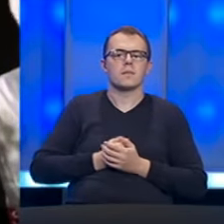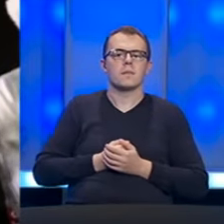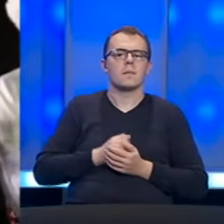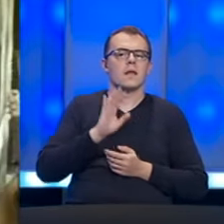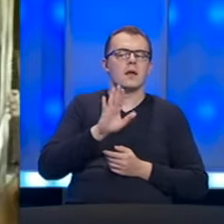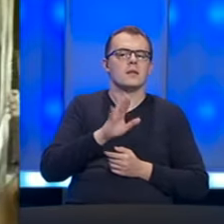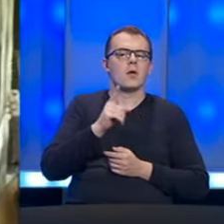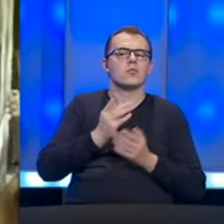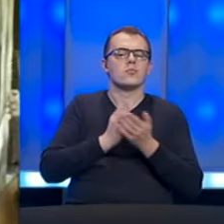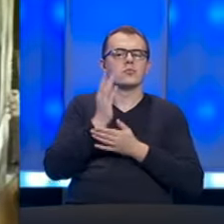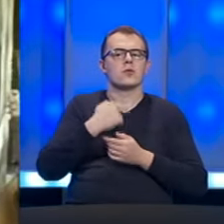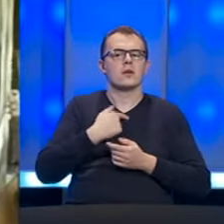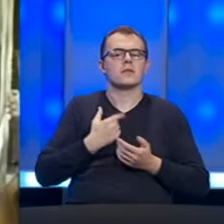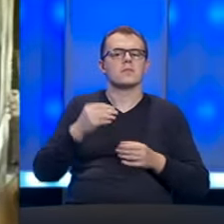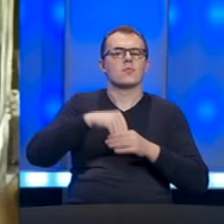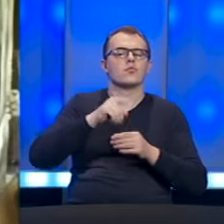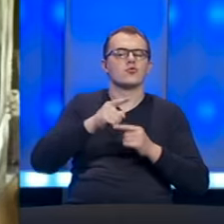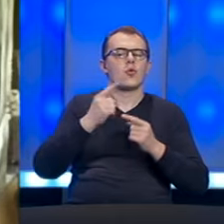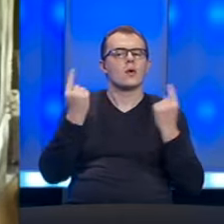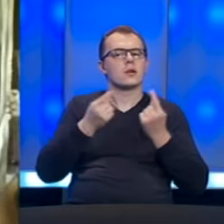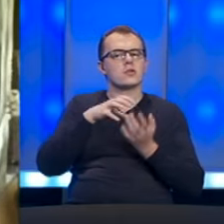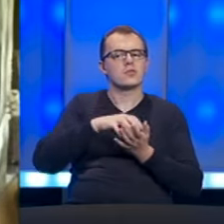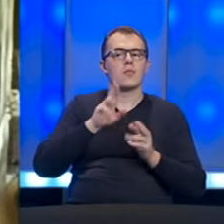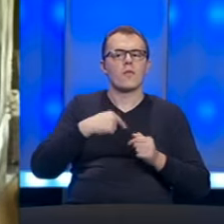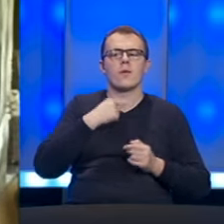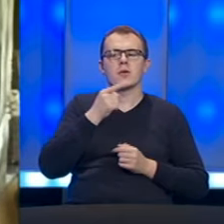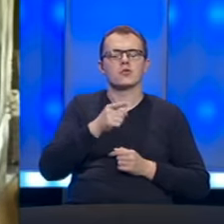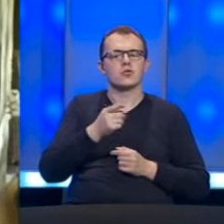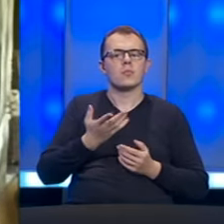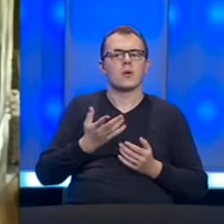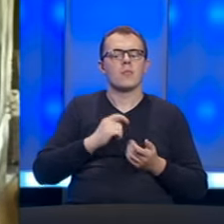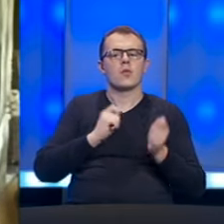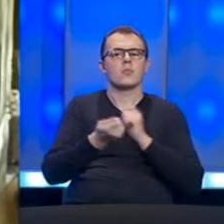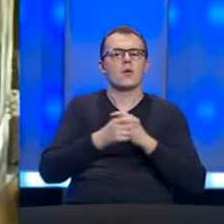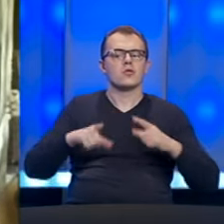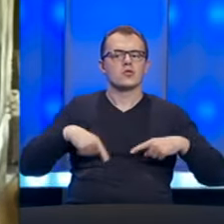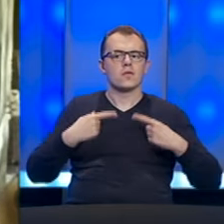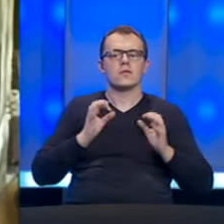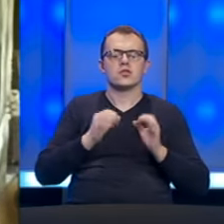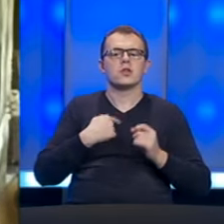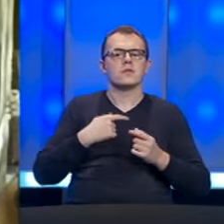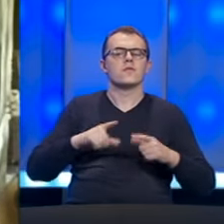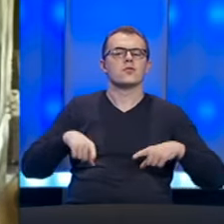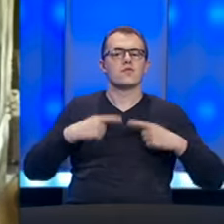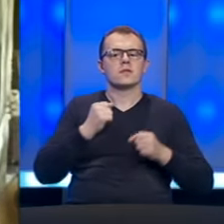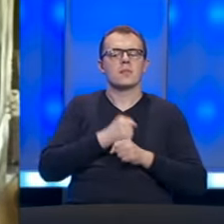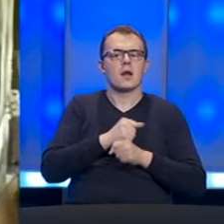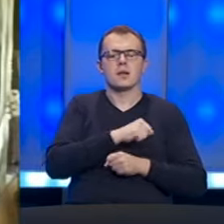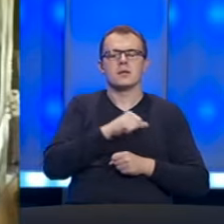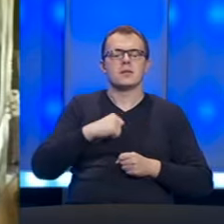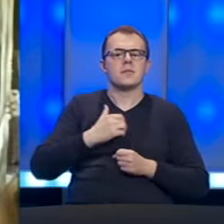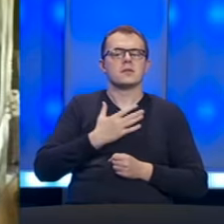u tom slučaju ja sam se priključio tom kriznom štabu i mogu vam reći da mi je to promijenilo život. Čitav svoj život sam u stvari radio sam za